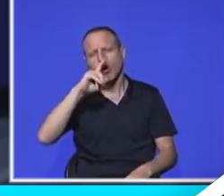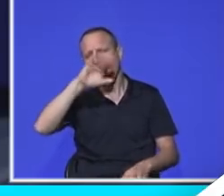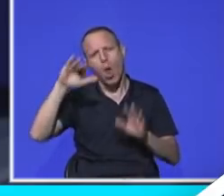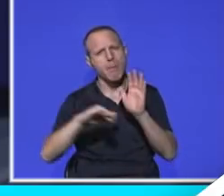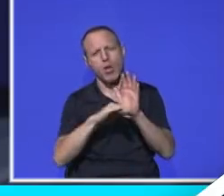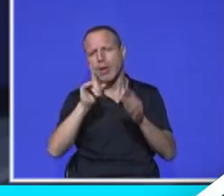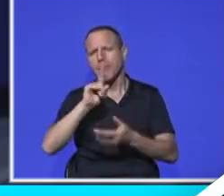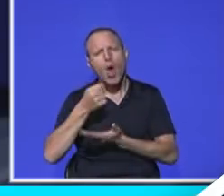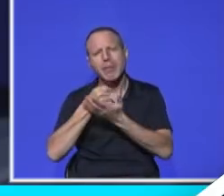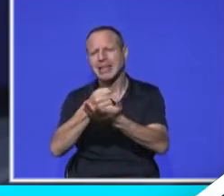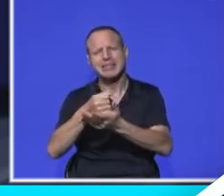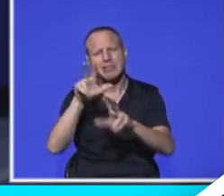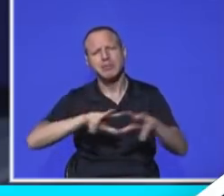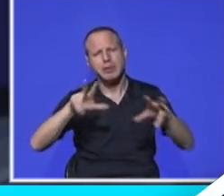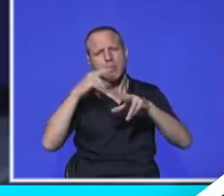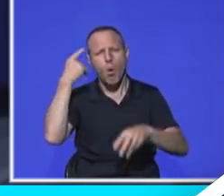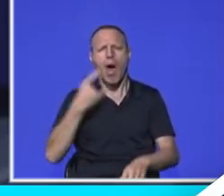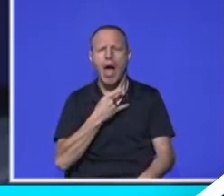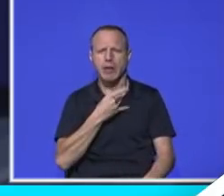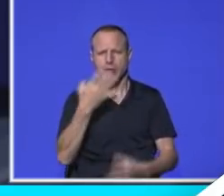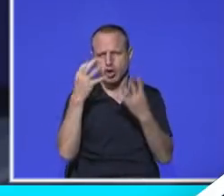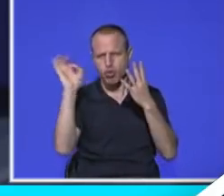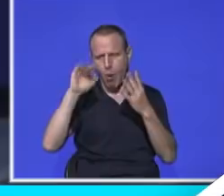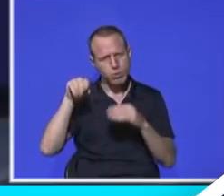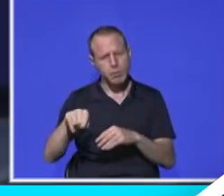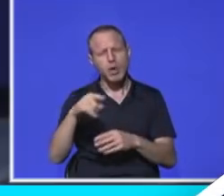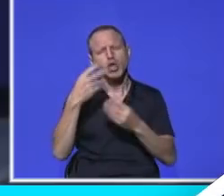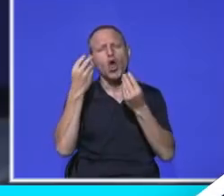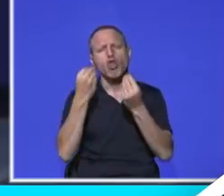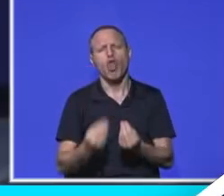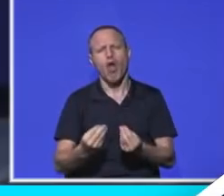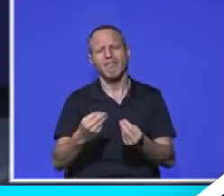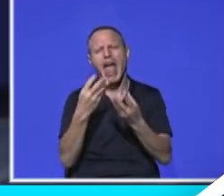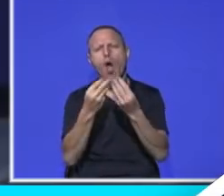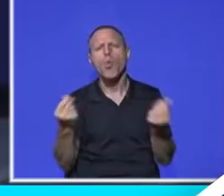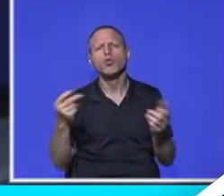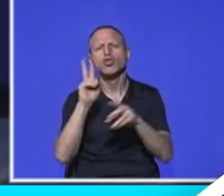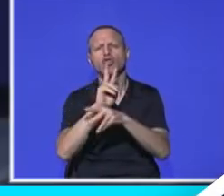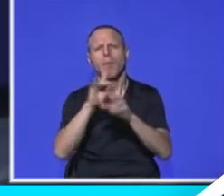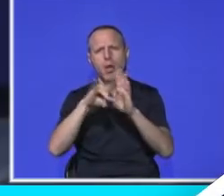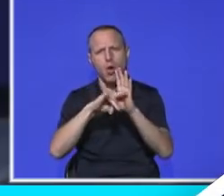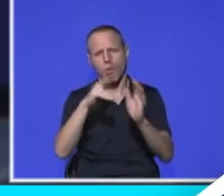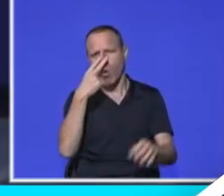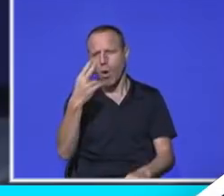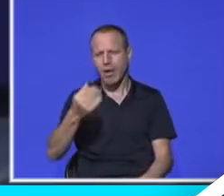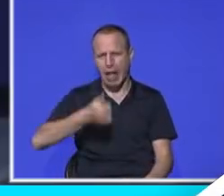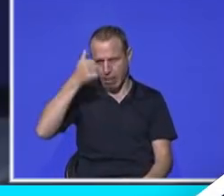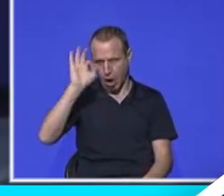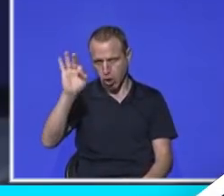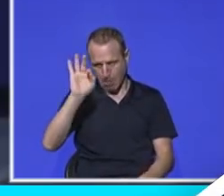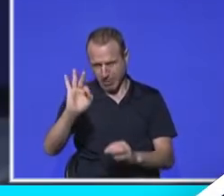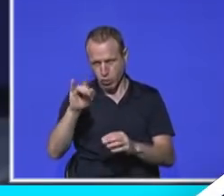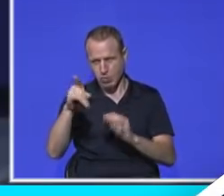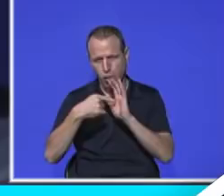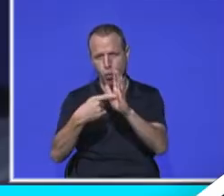מייצגים את הציבור החרדי, ש-90% ממנו הוא ציבור טוב, איכותי ושומר חוק. אבל הוא רואה את ההנהגה שלו, ובדיוק זו הדוגמה